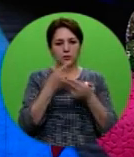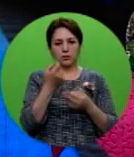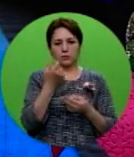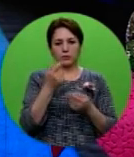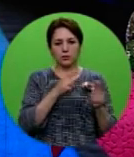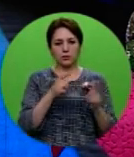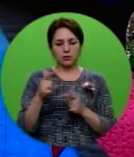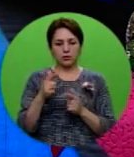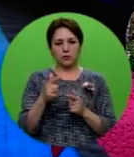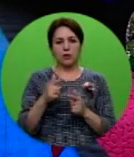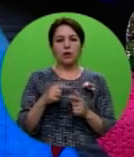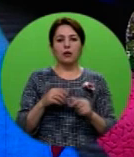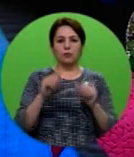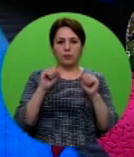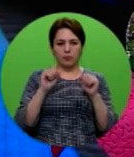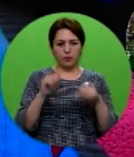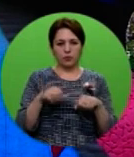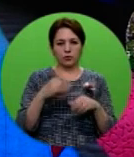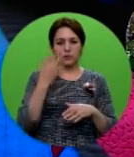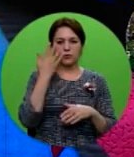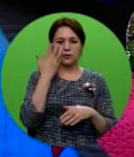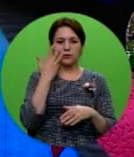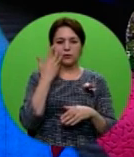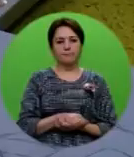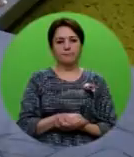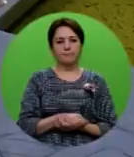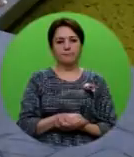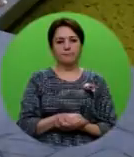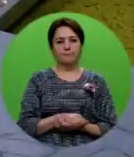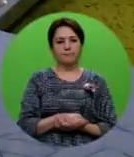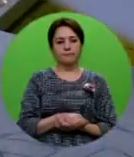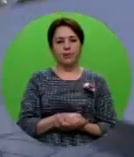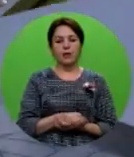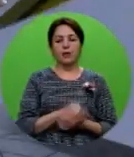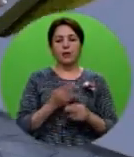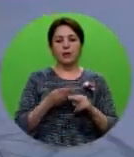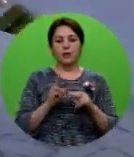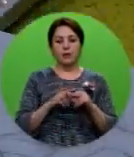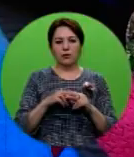Можно приступать к цветовому оформлению этого блюда. На этом рисунке,